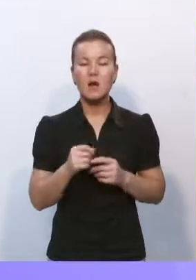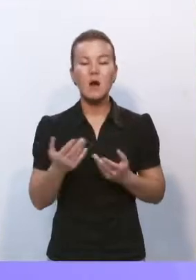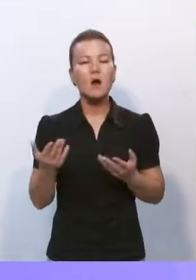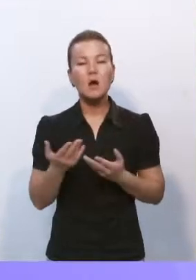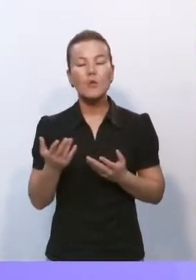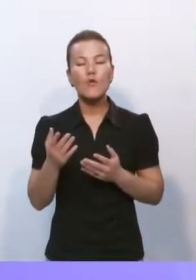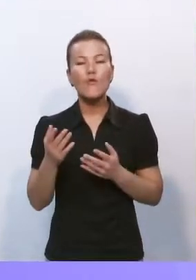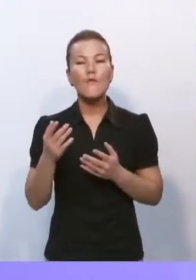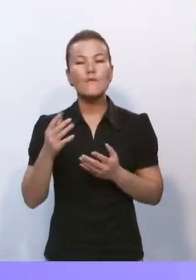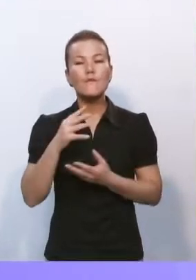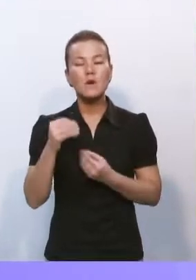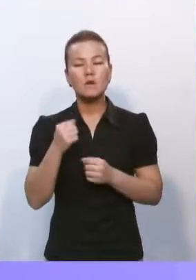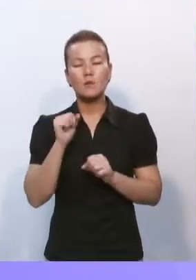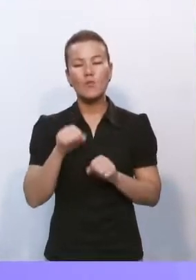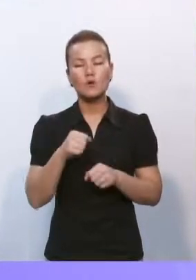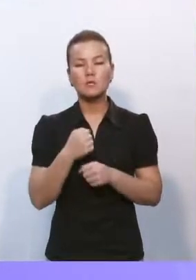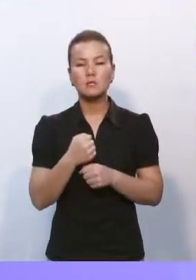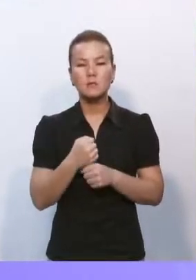Какой вывод можно сделать?